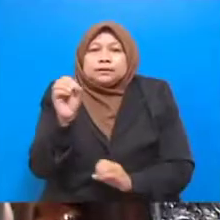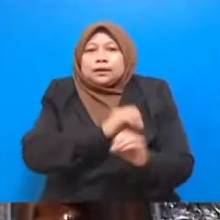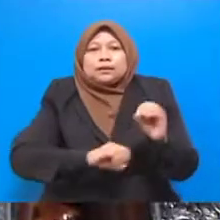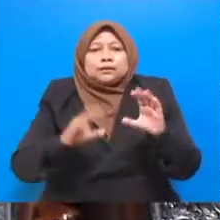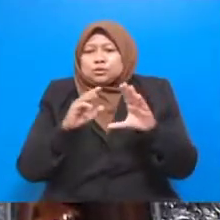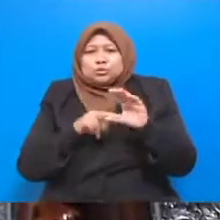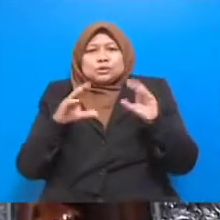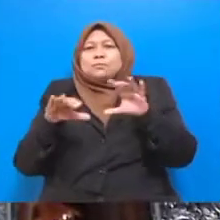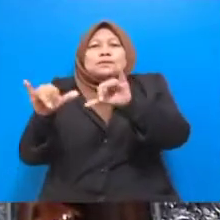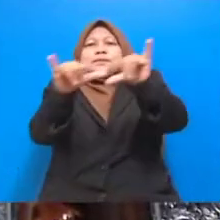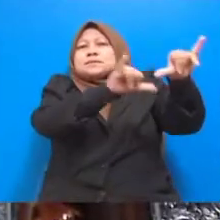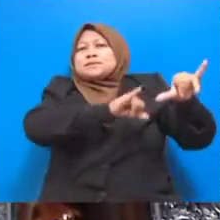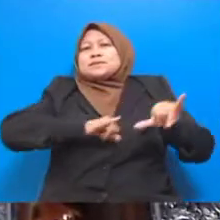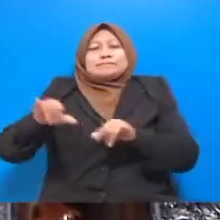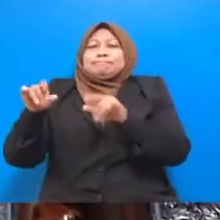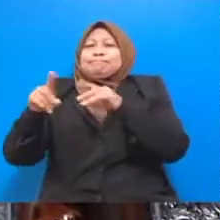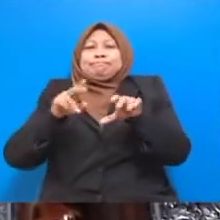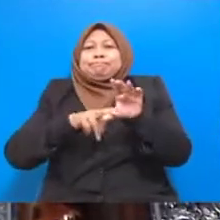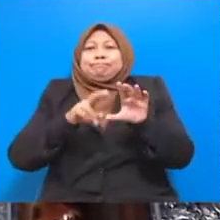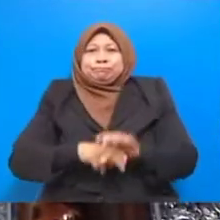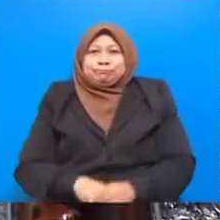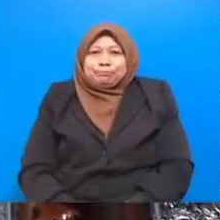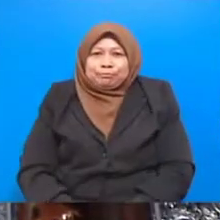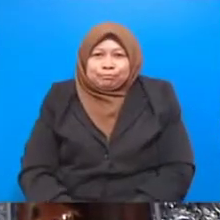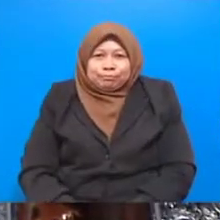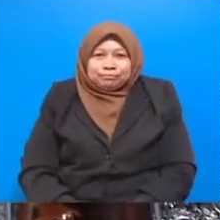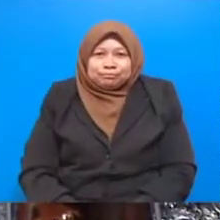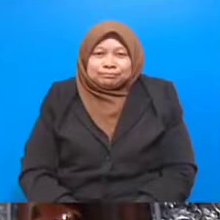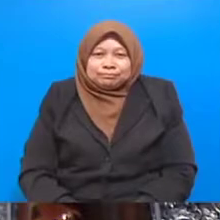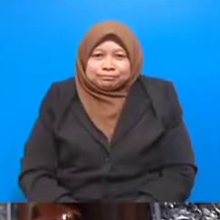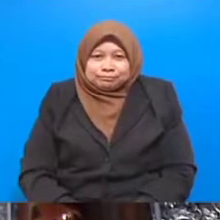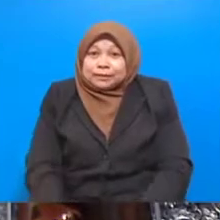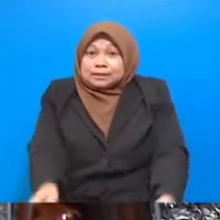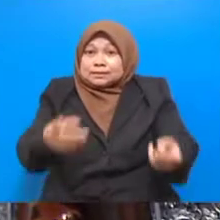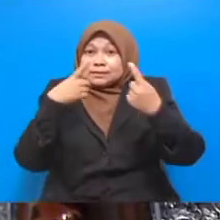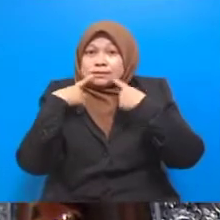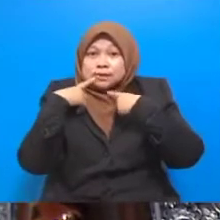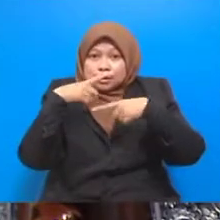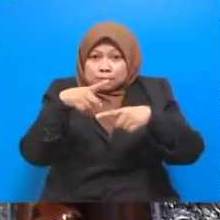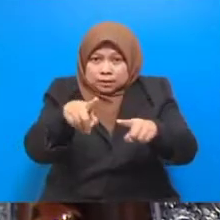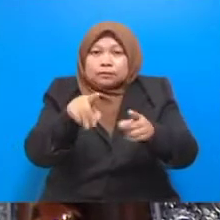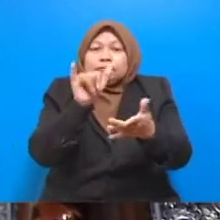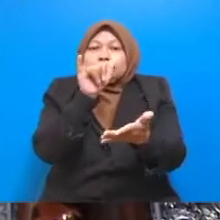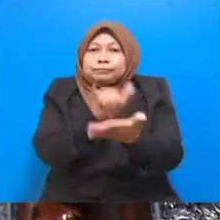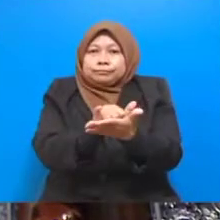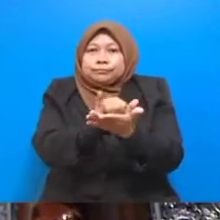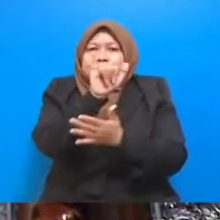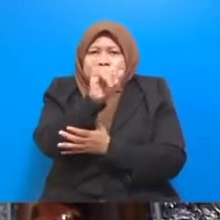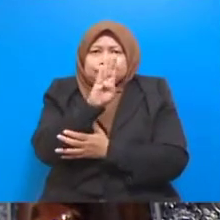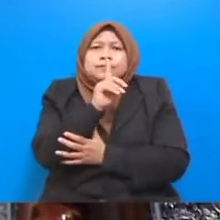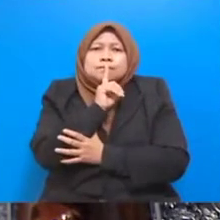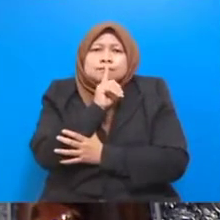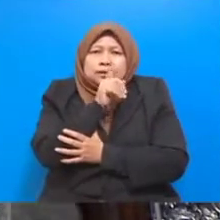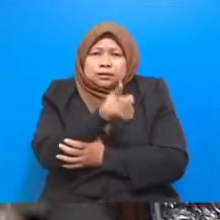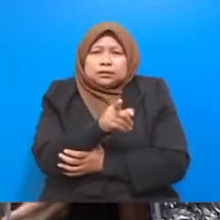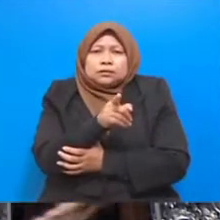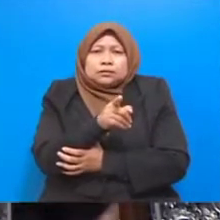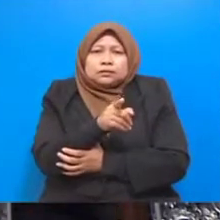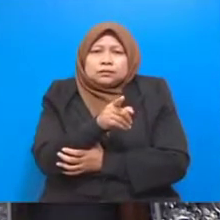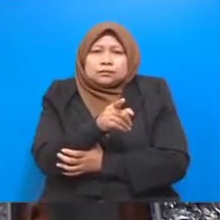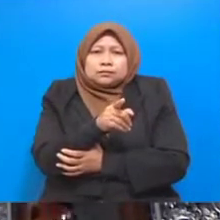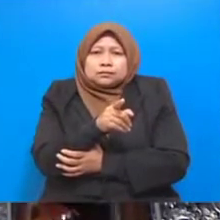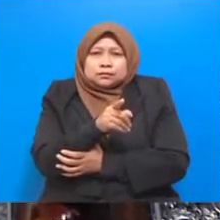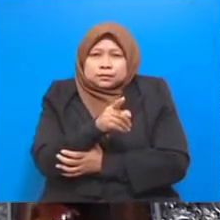kursi empuk kita samoja kursinya jawaban berkaitan dengan soalnya format walaupun seadanya rumah ini